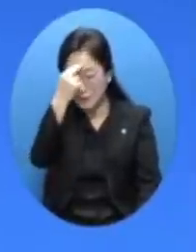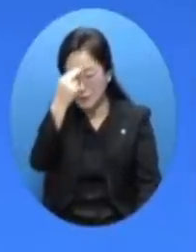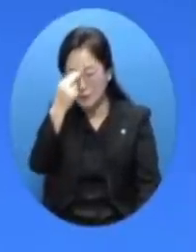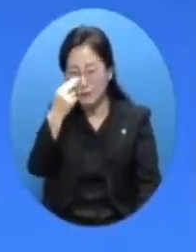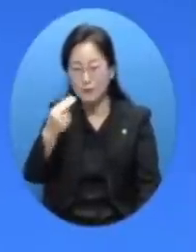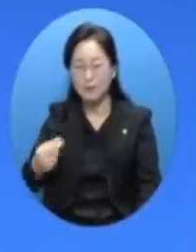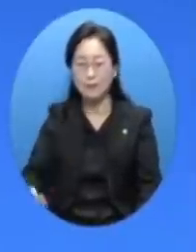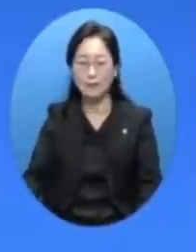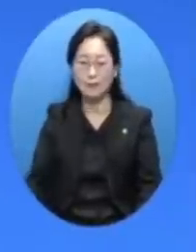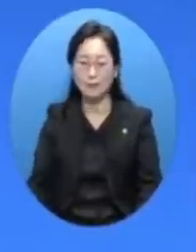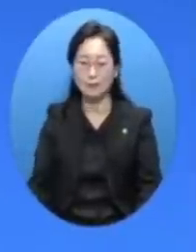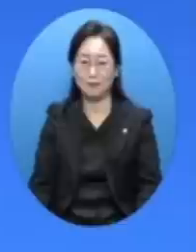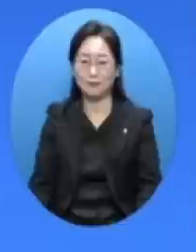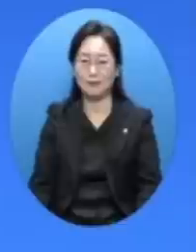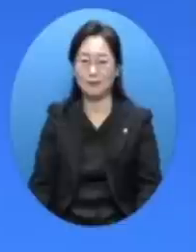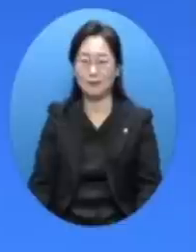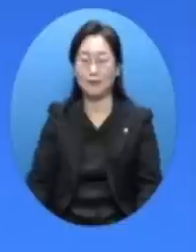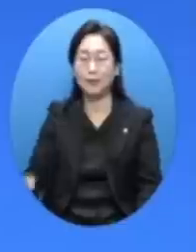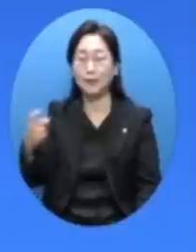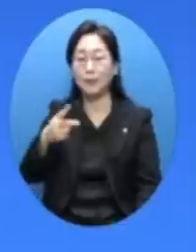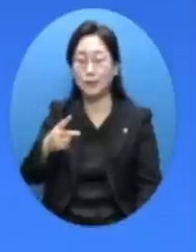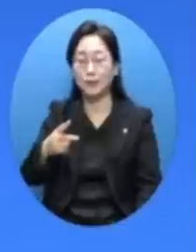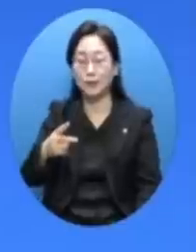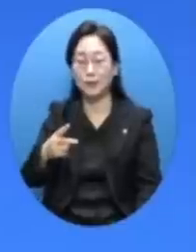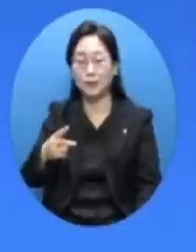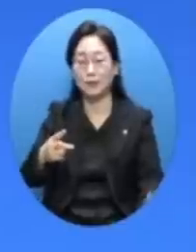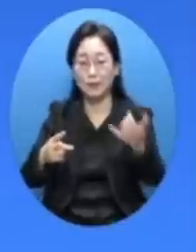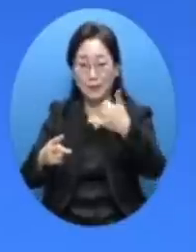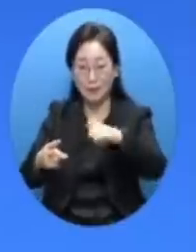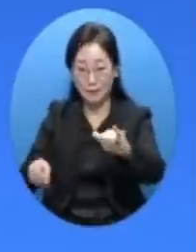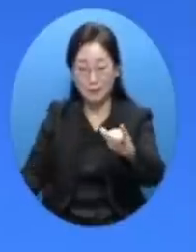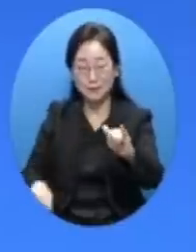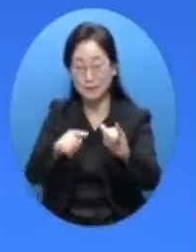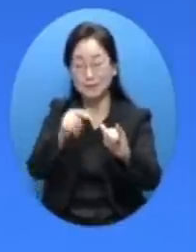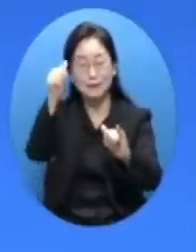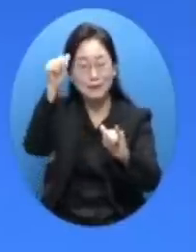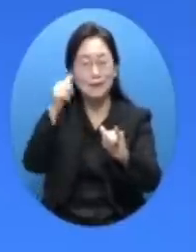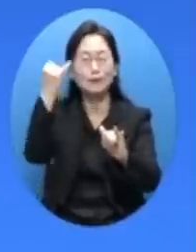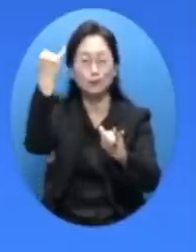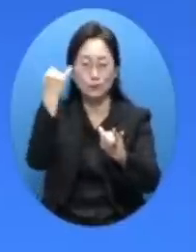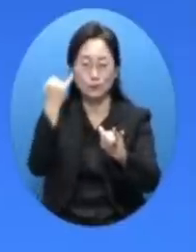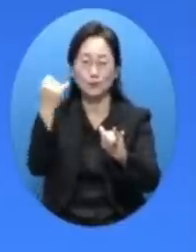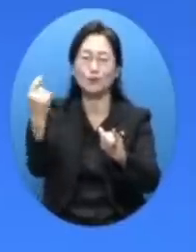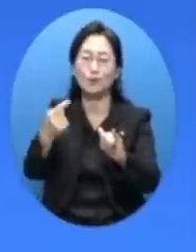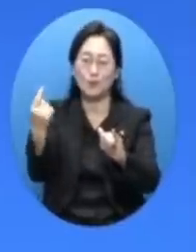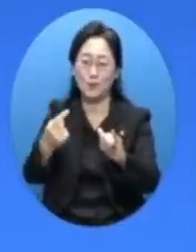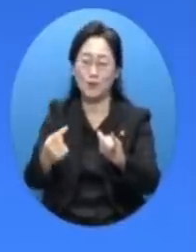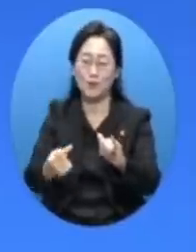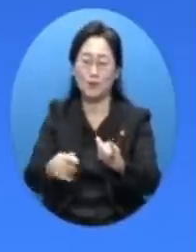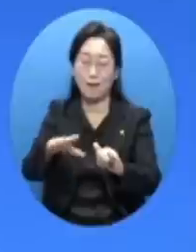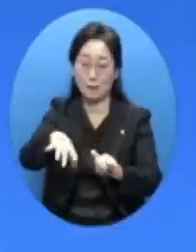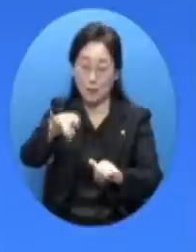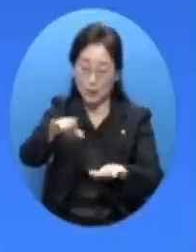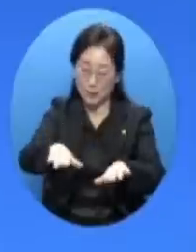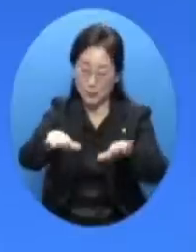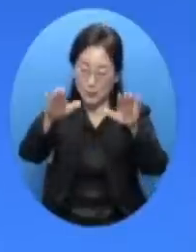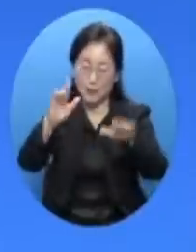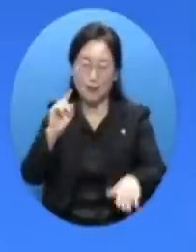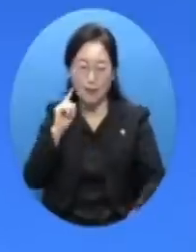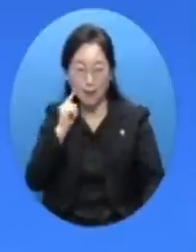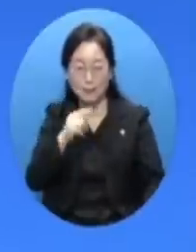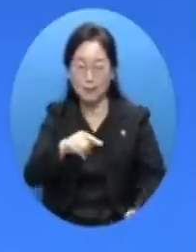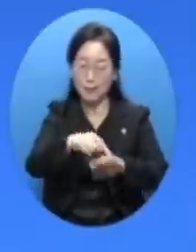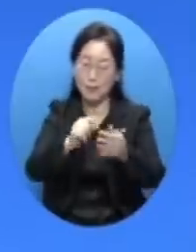있습니다. 또 아이들이 사춘기라는 것이 있어서 예쁘고 착하고 말 잘 듣던